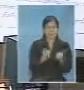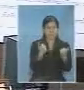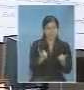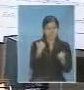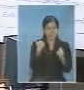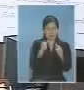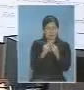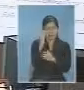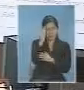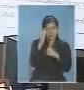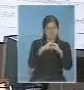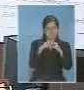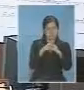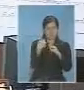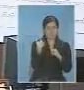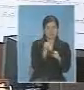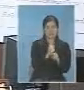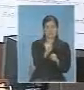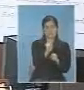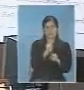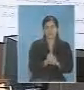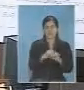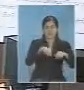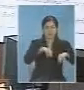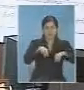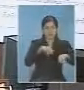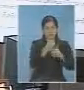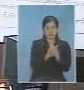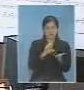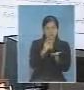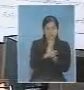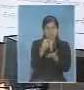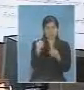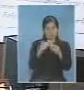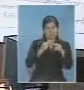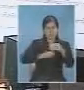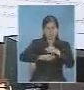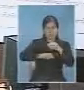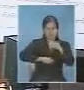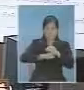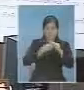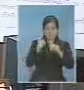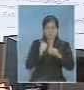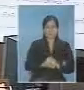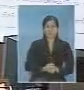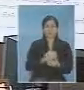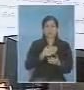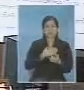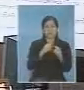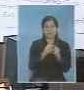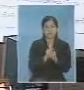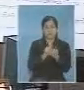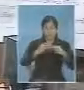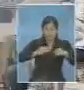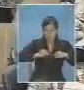จะทำอย่างไรให้มีใช้จัดสรรก็ประมาณบรรจุให้มากที่สุดแล้วก็คอยแก้ปัญหาก็จะขออนุญาตรับเรื่องนี้ไว้แล้ว